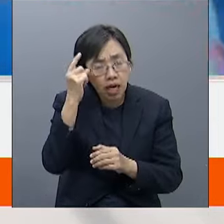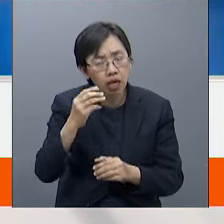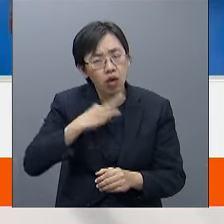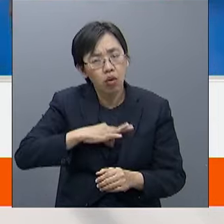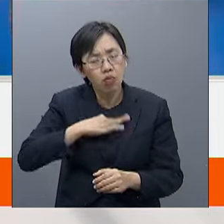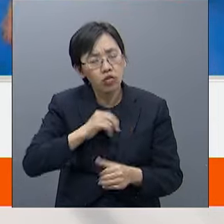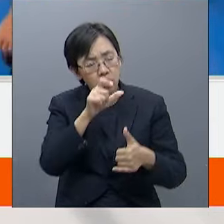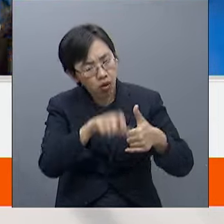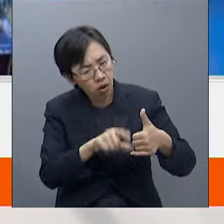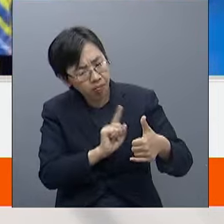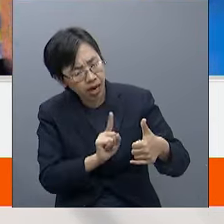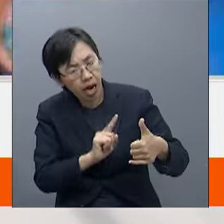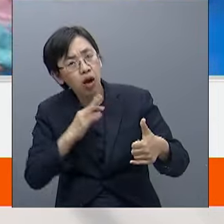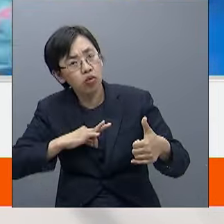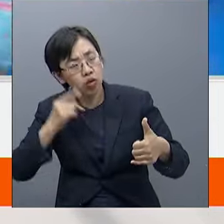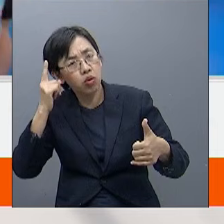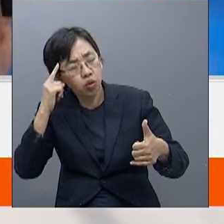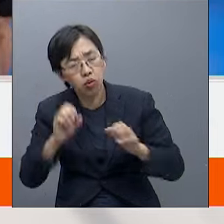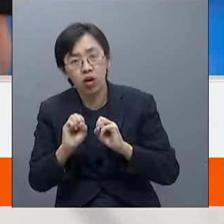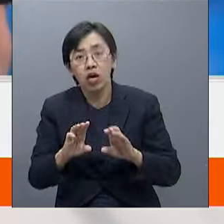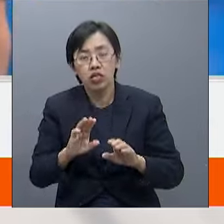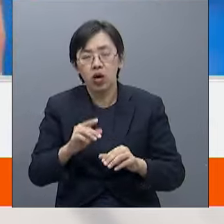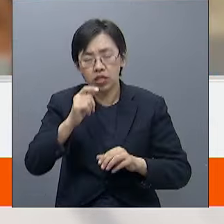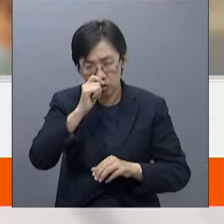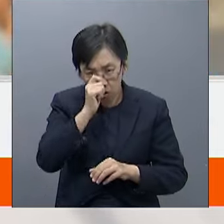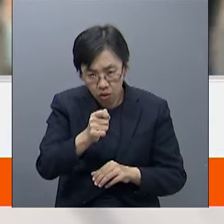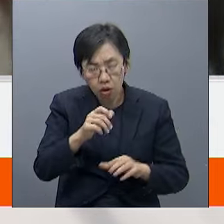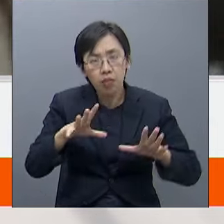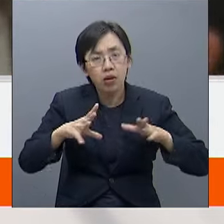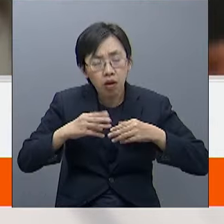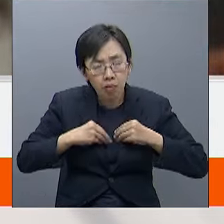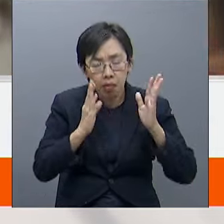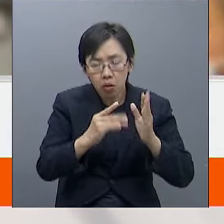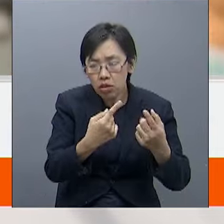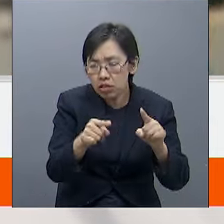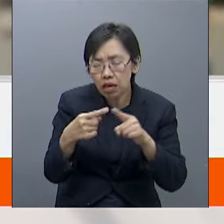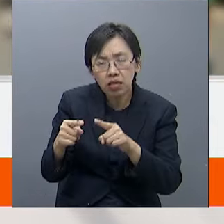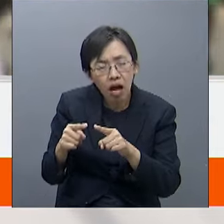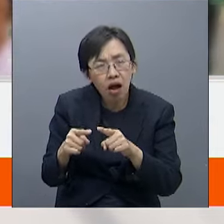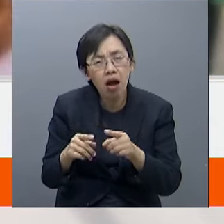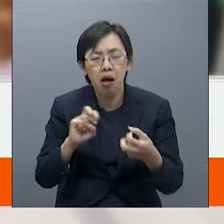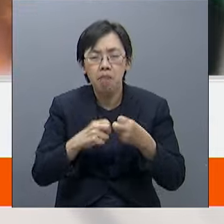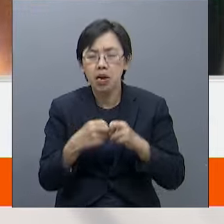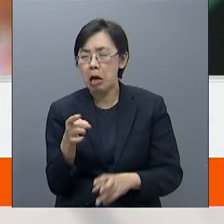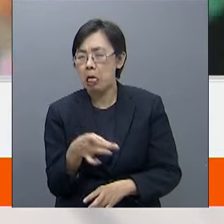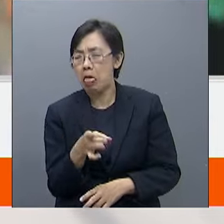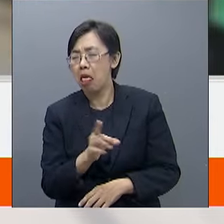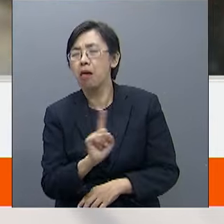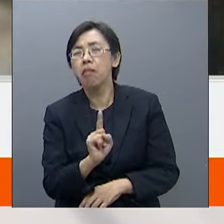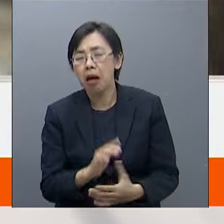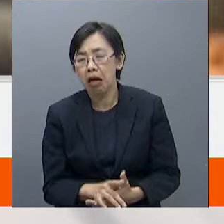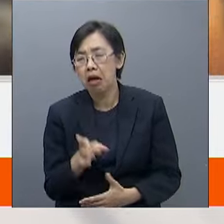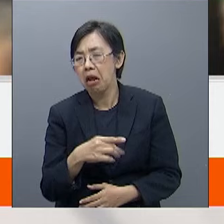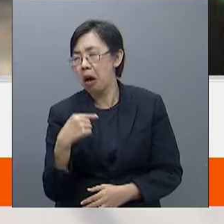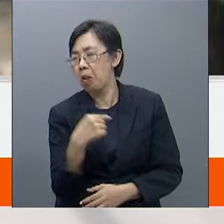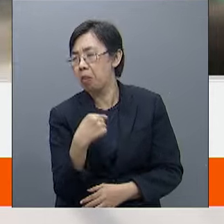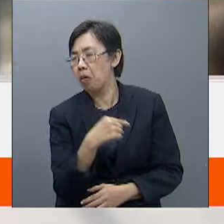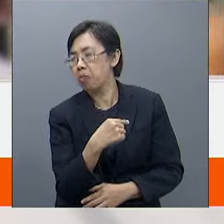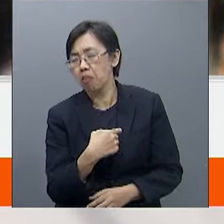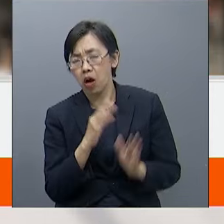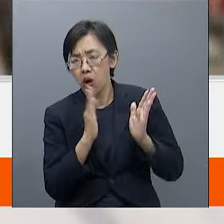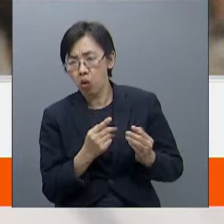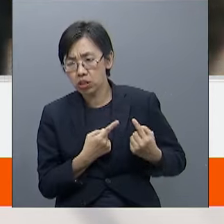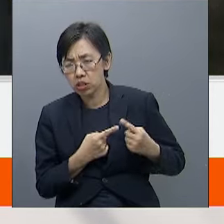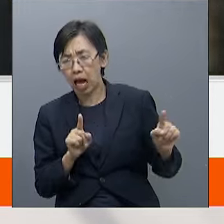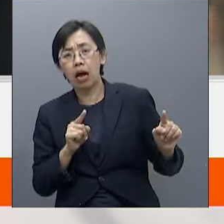กของคนอื่นสอนเด็กเรื่องการเคารพความแตกต่างหลากหลายเพราะหลายครั้งบูลลี่เนี่ยมันมาจากเรื่องของการที่เราไม่เข้าใจความแตกต่างหลากหลาย